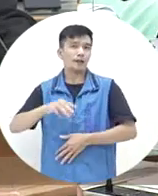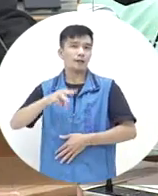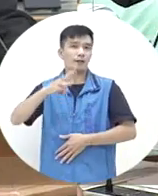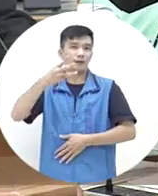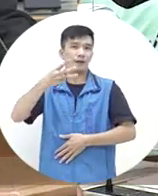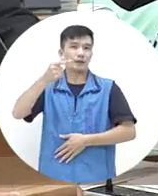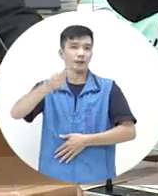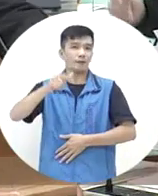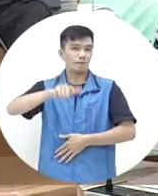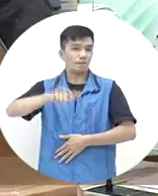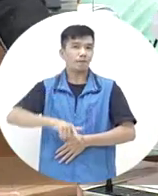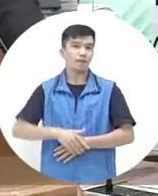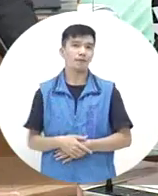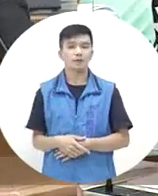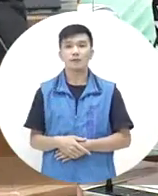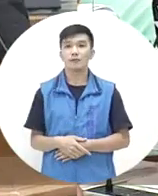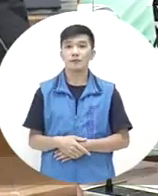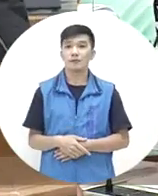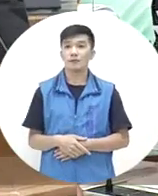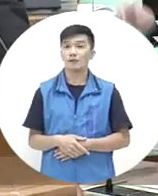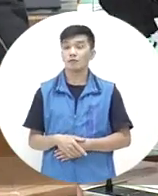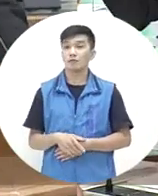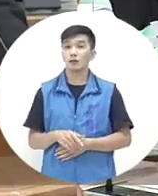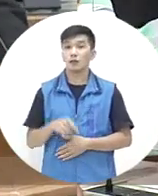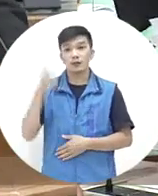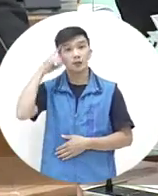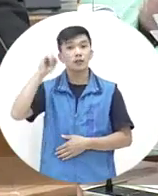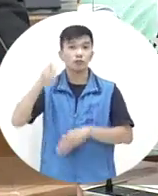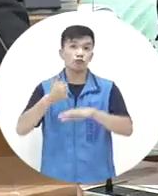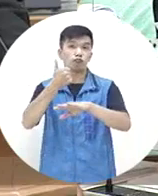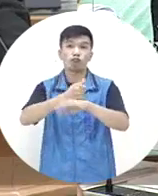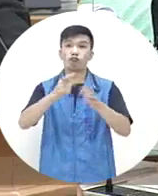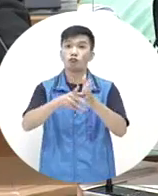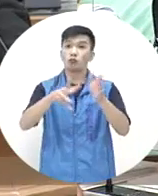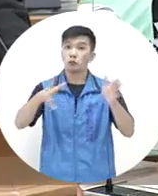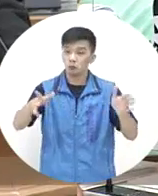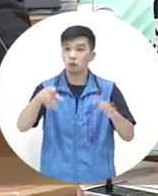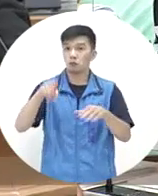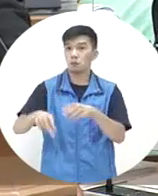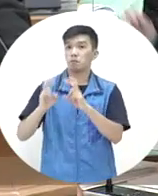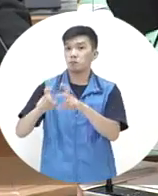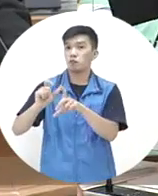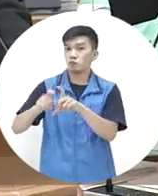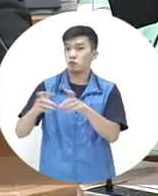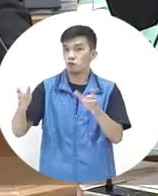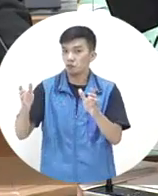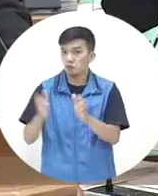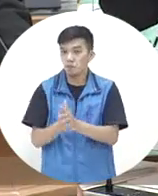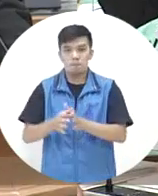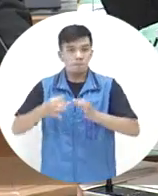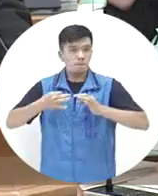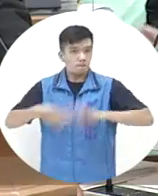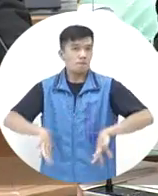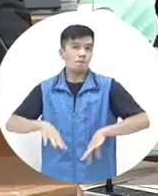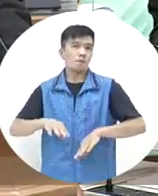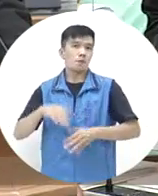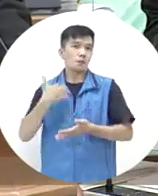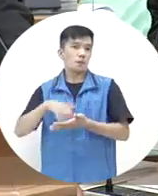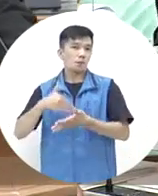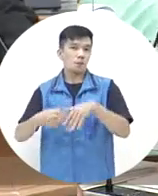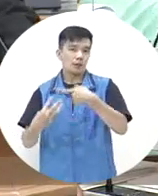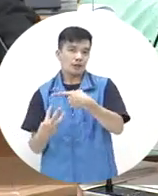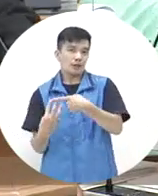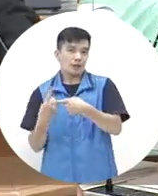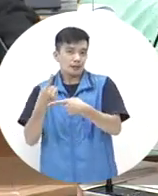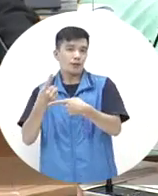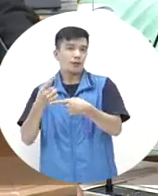这四年的任内吼新北捷运公司吼亏了 9.1 亿几乎差不多是快接近三分之一的资本额。 没有啦